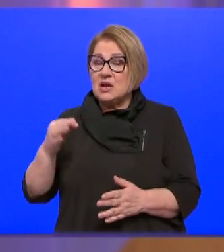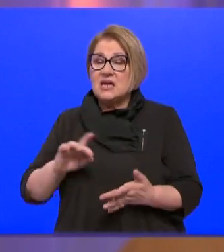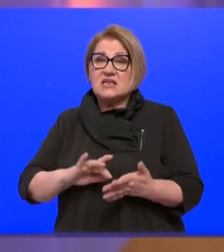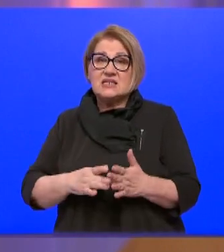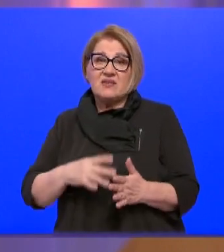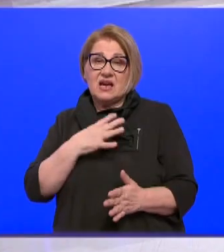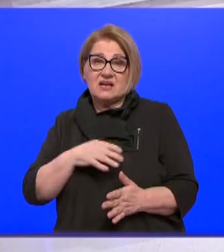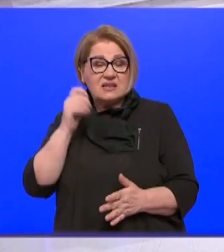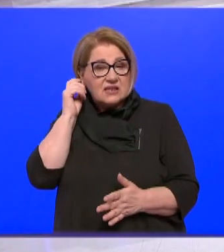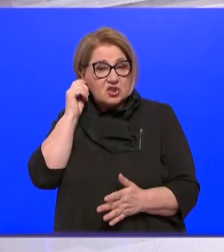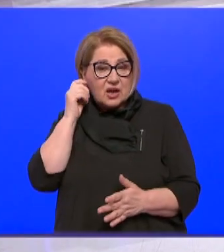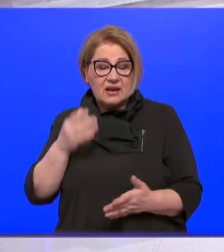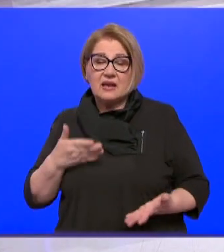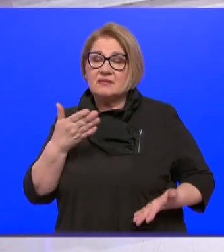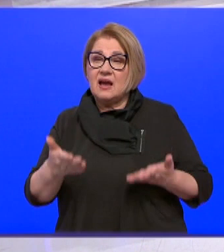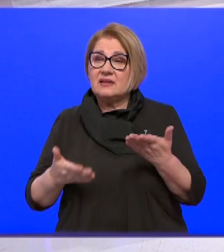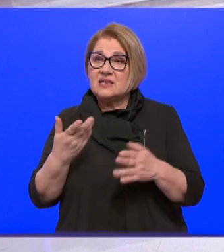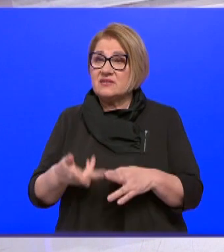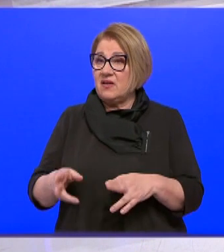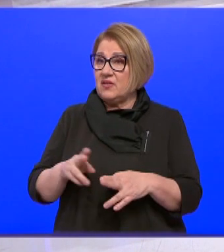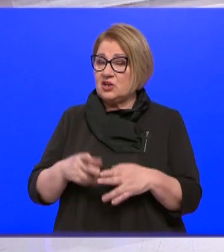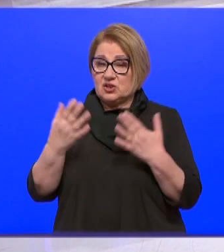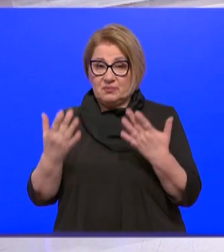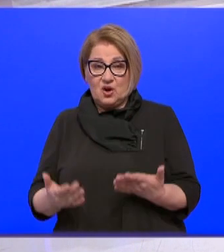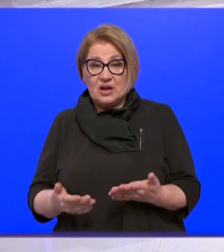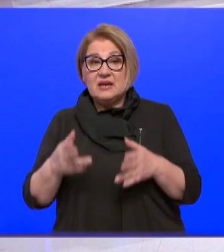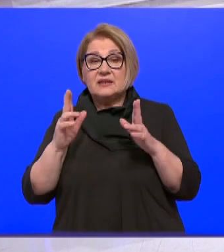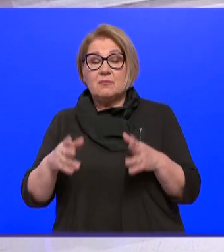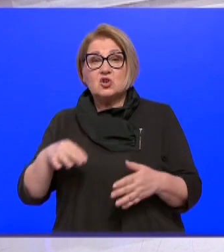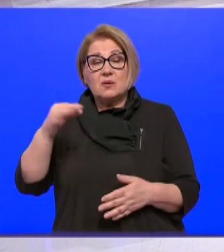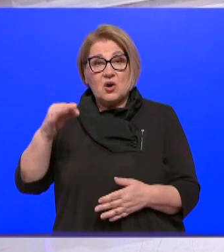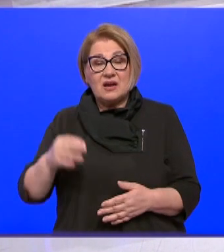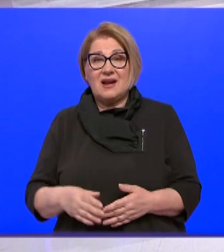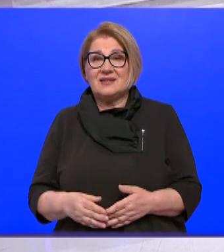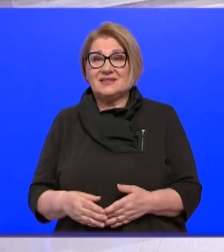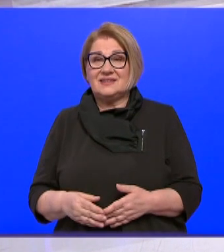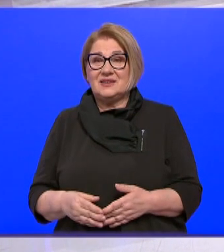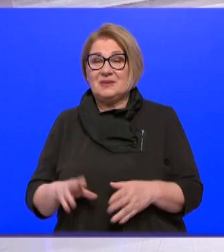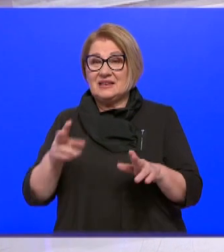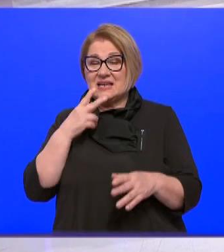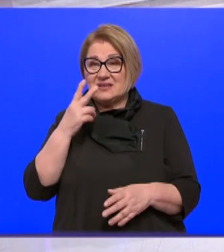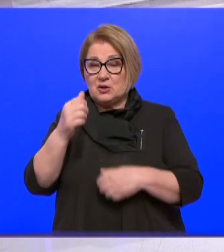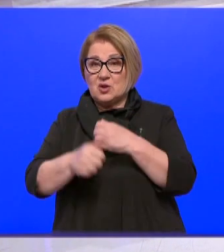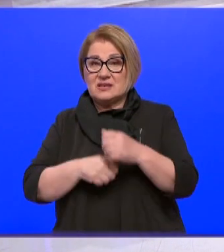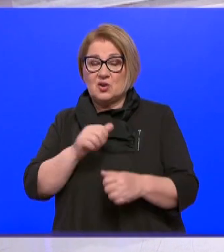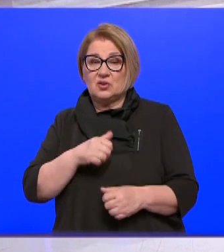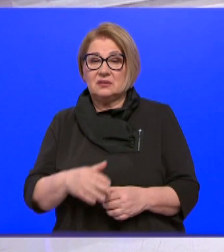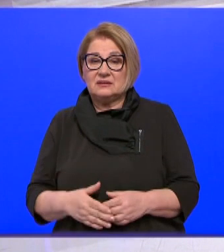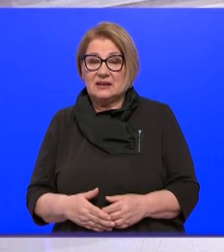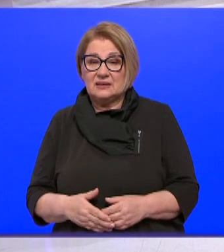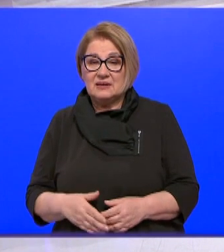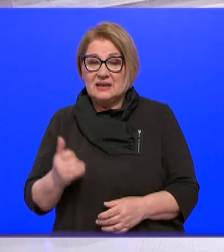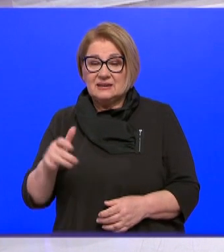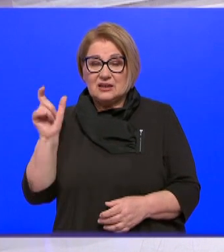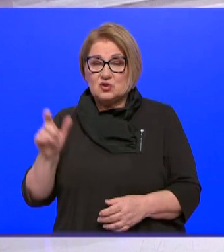žene. Nominirajte sve veći broj tako da možemo nagraditi i te priče. I da se vidimo za godinu dana opet u studiju.